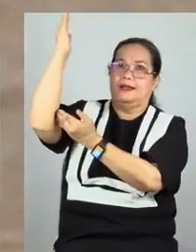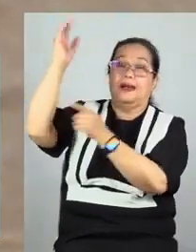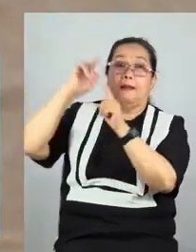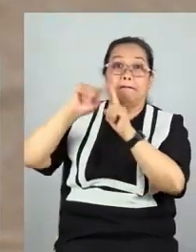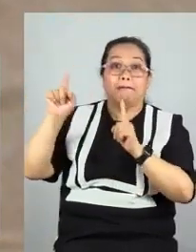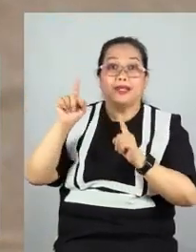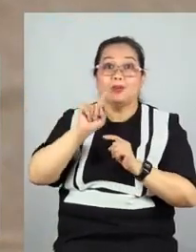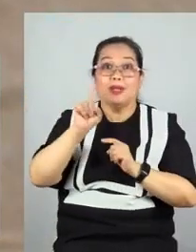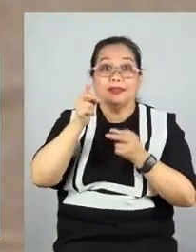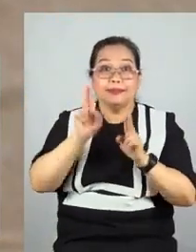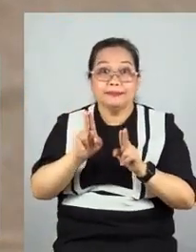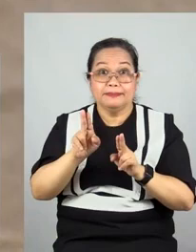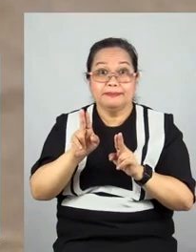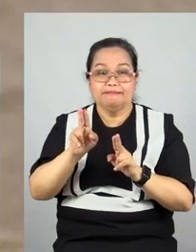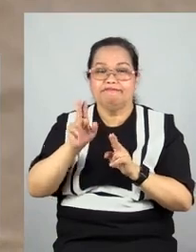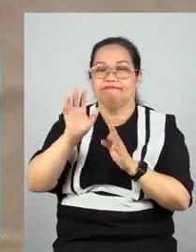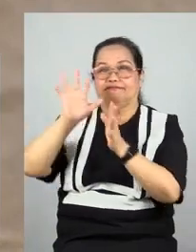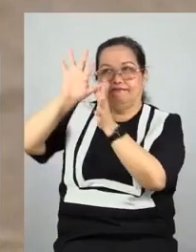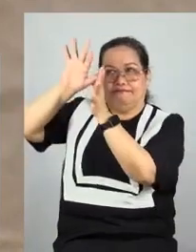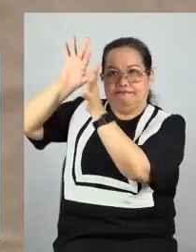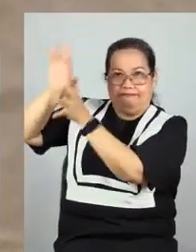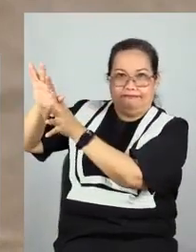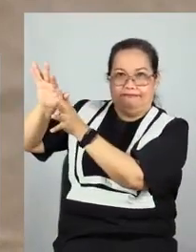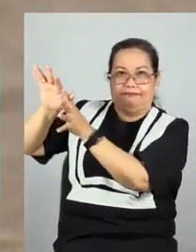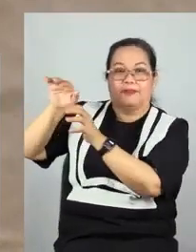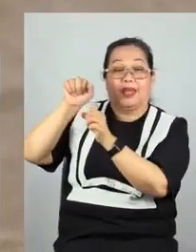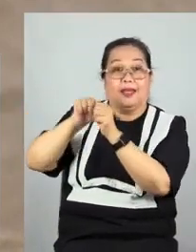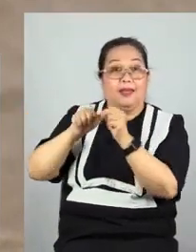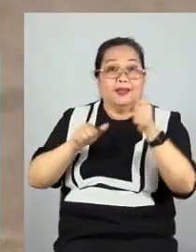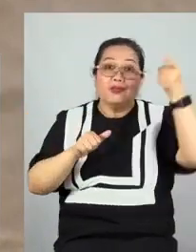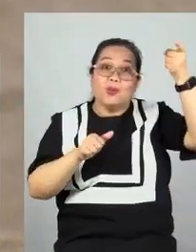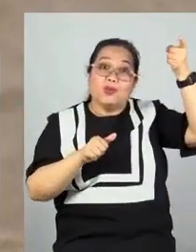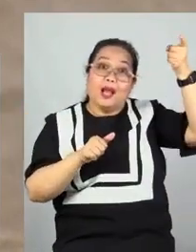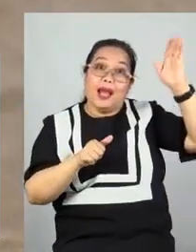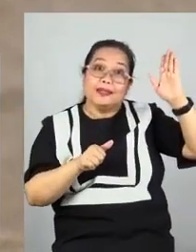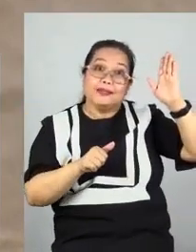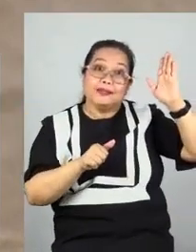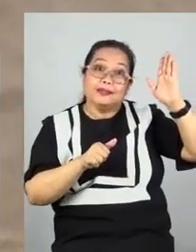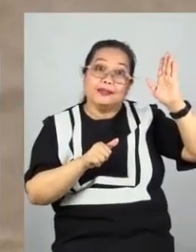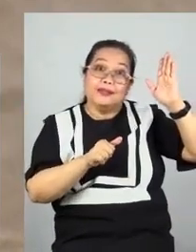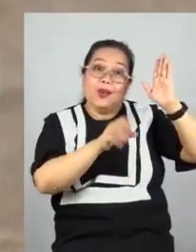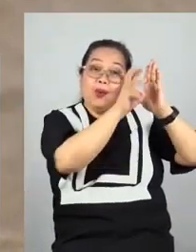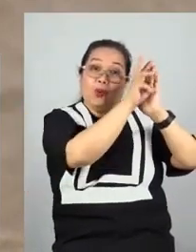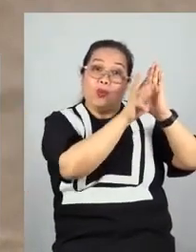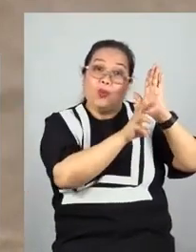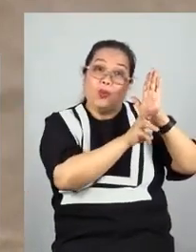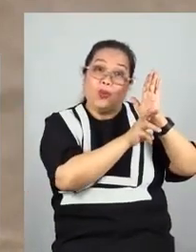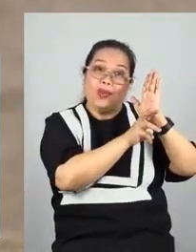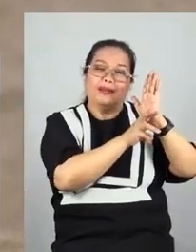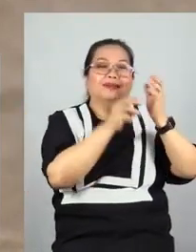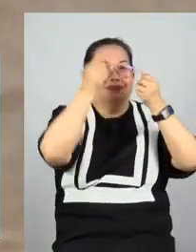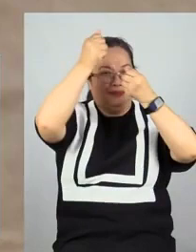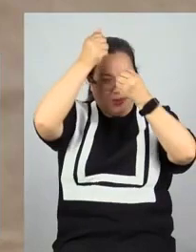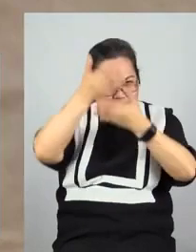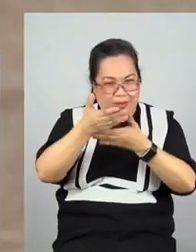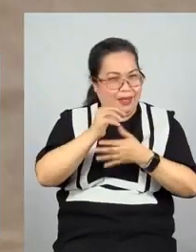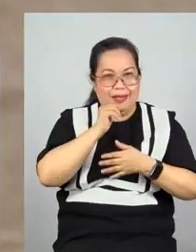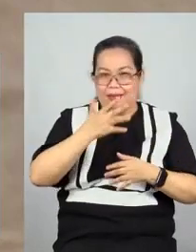niya po yun upang ang will ng Ama ang masunod at hindi yung